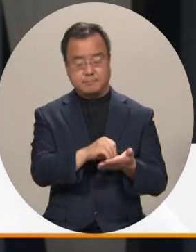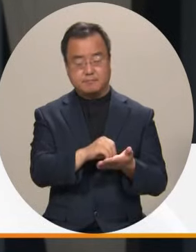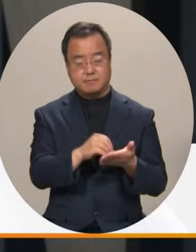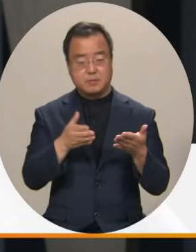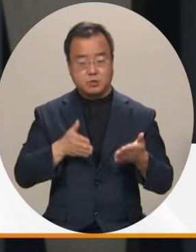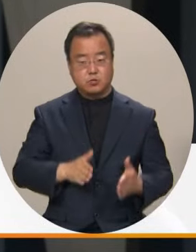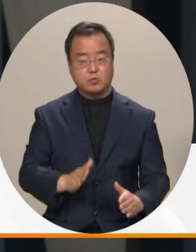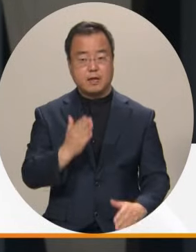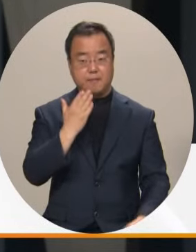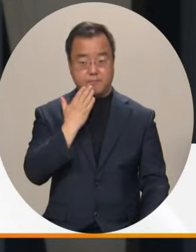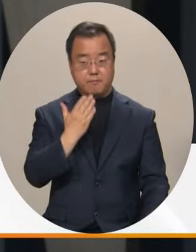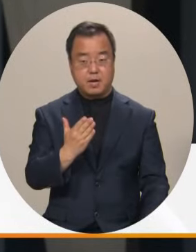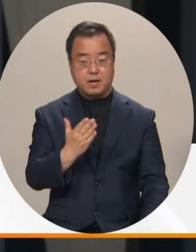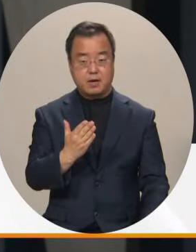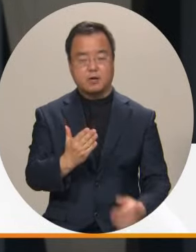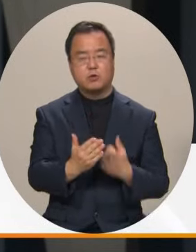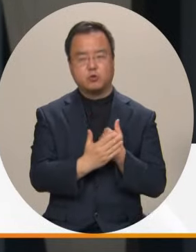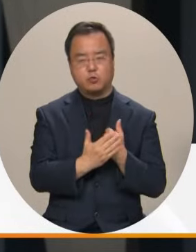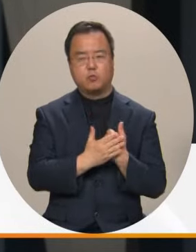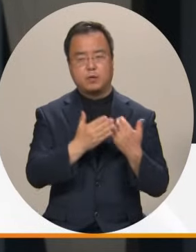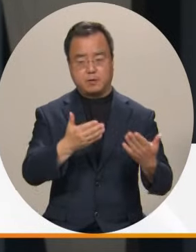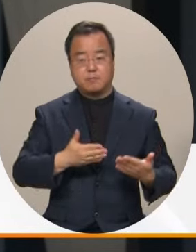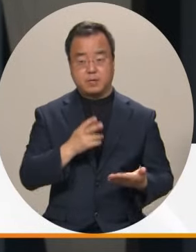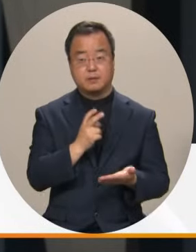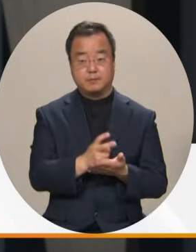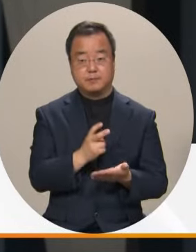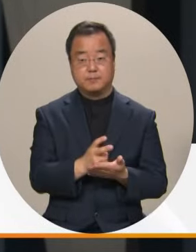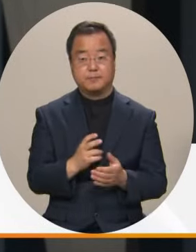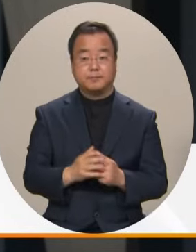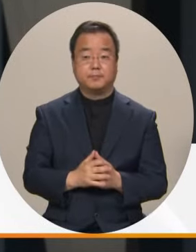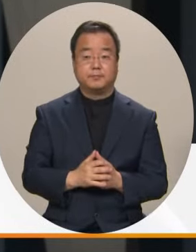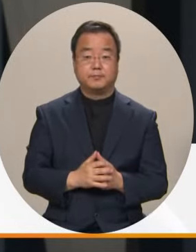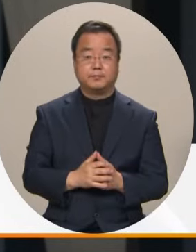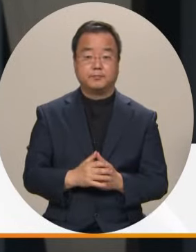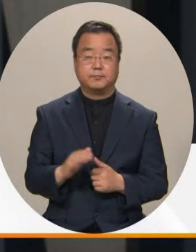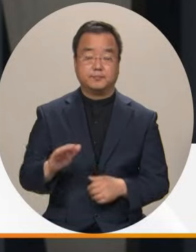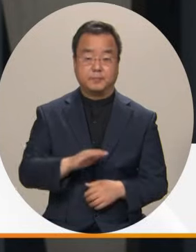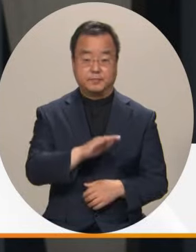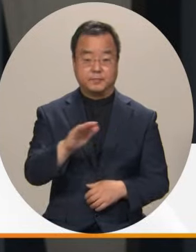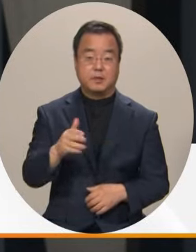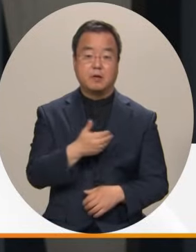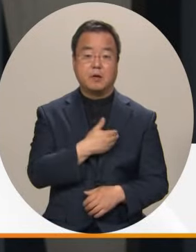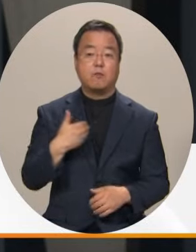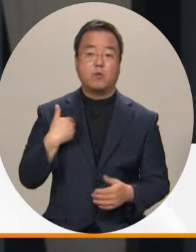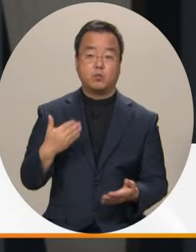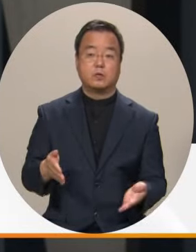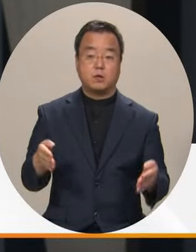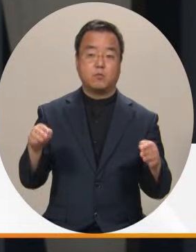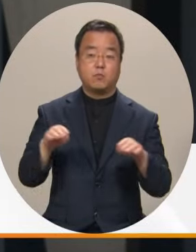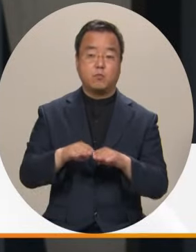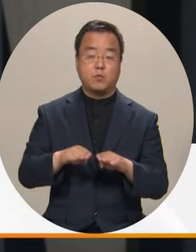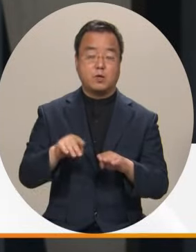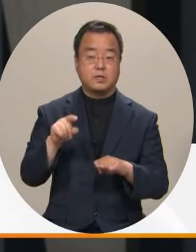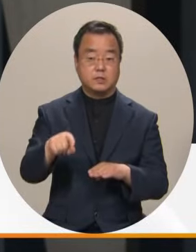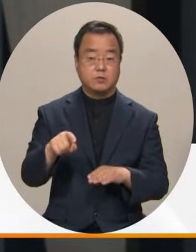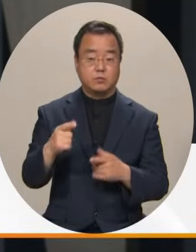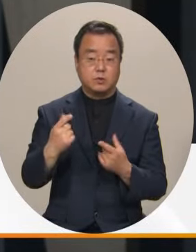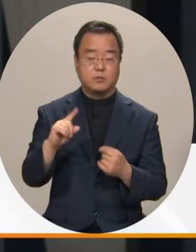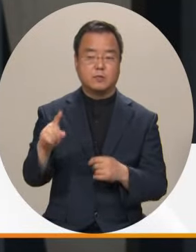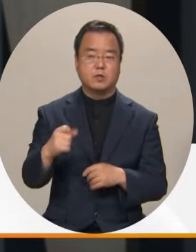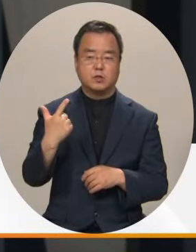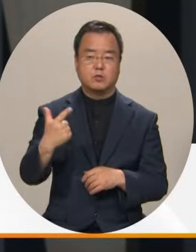할 수 있도록 지원하는 그런 제도입니다 그래서 뭐 저희 원에서는 어 이런게 16개의 지역